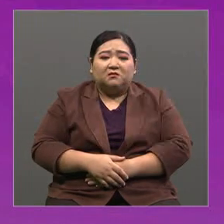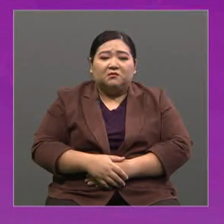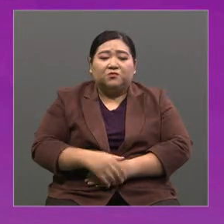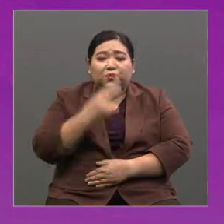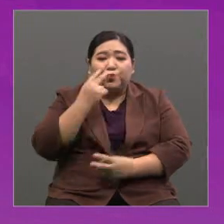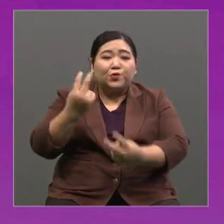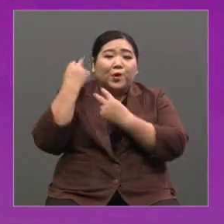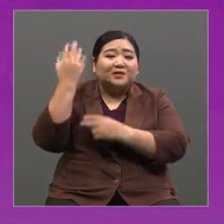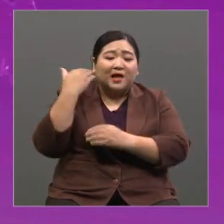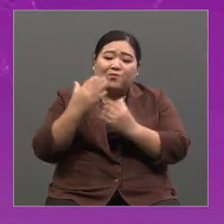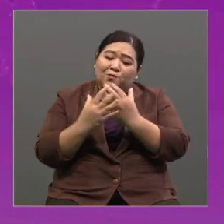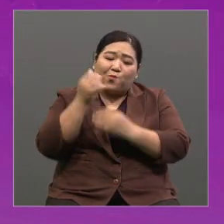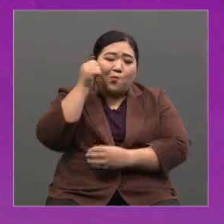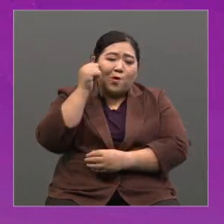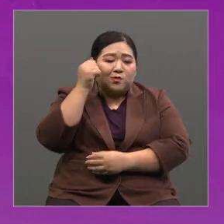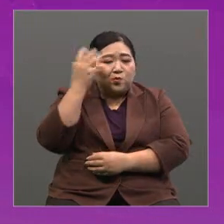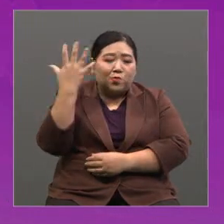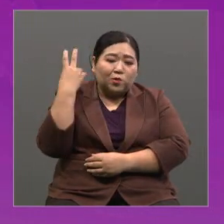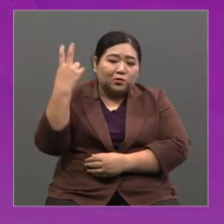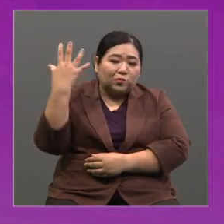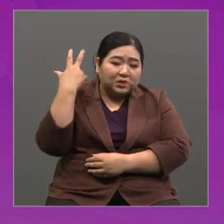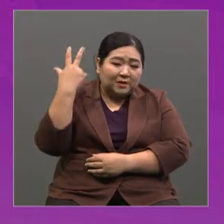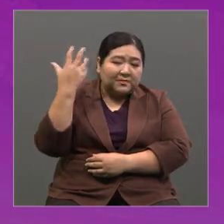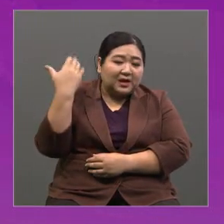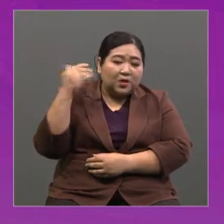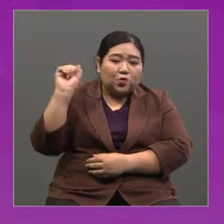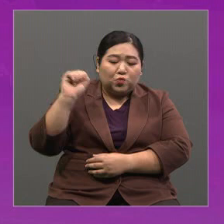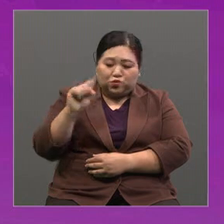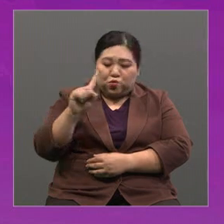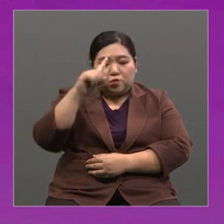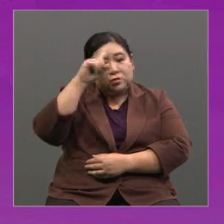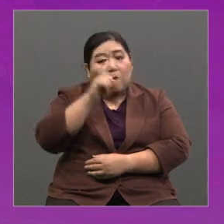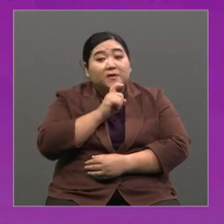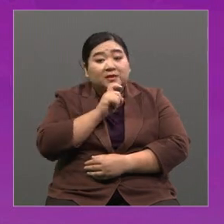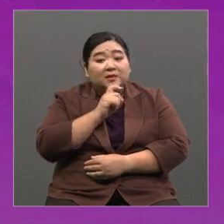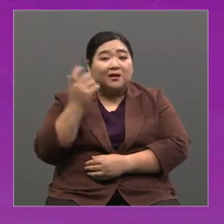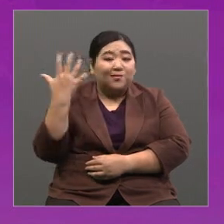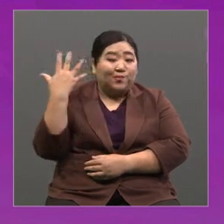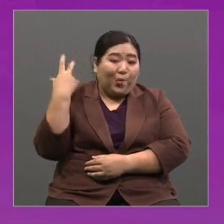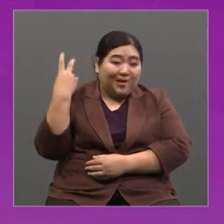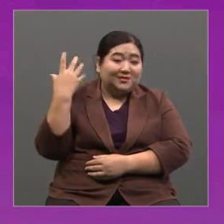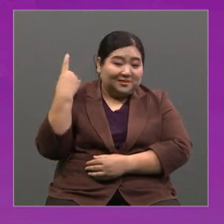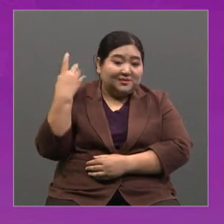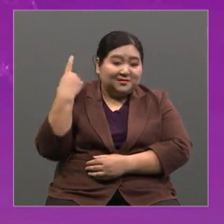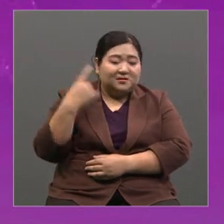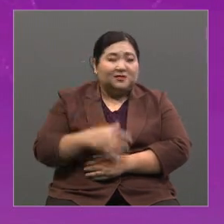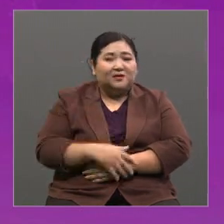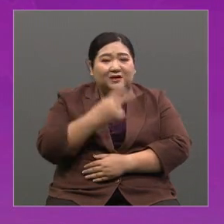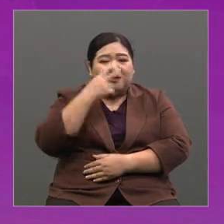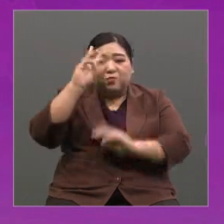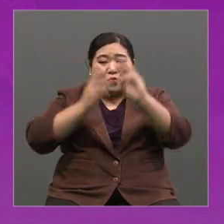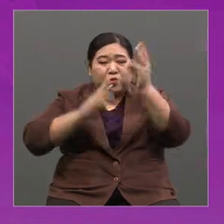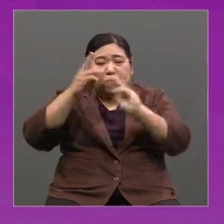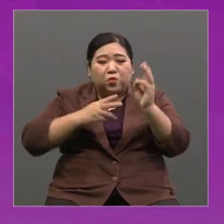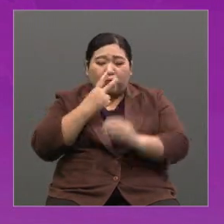ย้อนกลบไปเมื่อแ่ 2-3 วัน ไม่วจะเป็วันสุข วันเสา วัอาทิ์มุ่ว่านจำได้ดูไปรายงาน